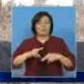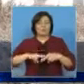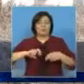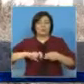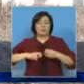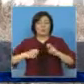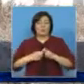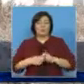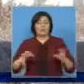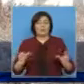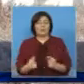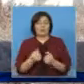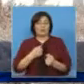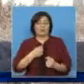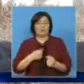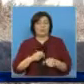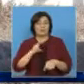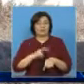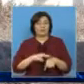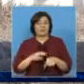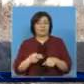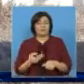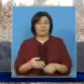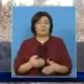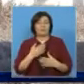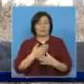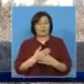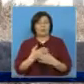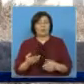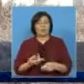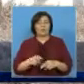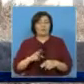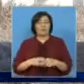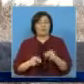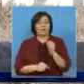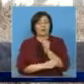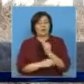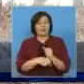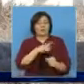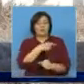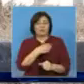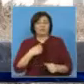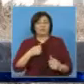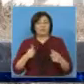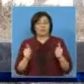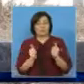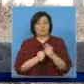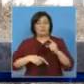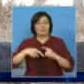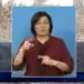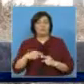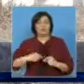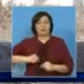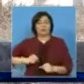мы сможем выручить наших врачей, не нагружая их по максимуму. Так как врачи – это наши близкие, наши родственники, наши